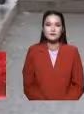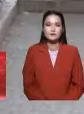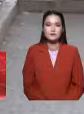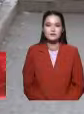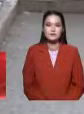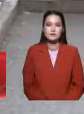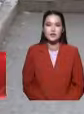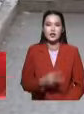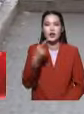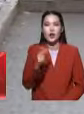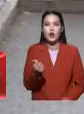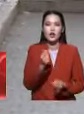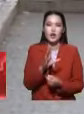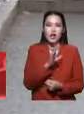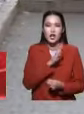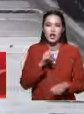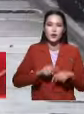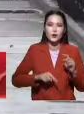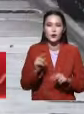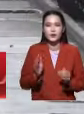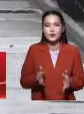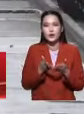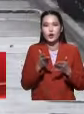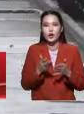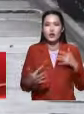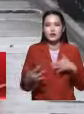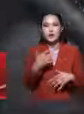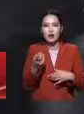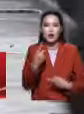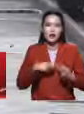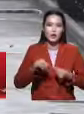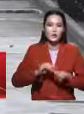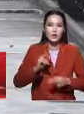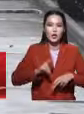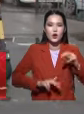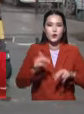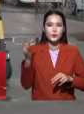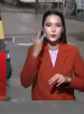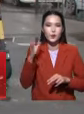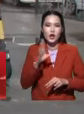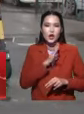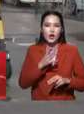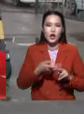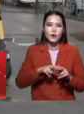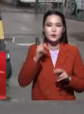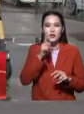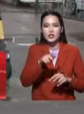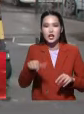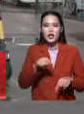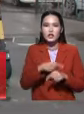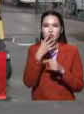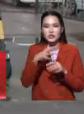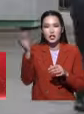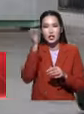Екі адам құшақтасса, иммунитет көтеріліп, жүйке жүйесінің жұмысы қалпына келеді. Соның ішінде эндокаринді жүйе жақсарады, күйзеліс төмендеп,